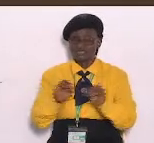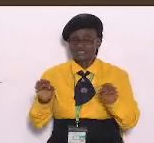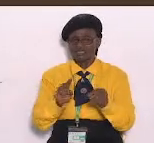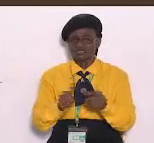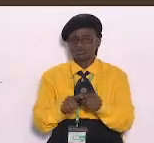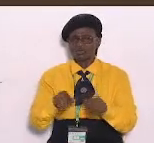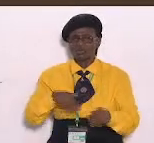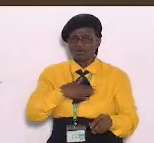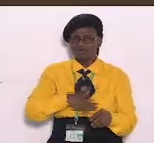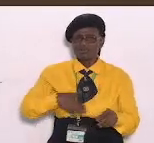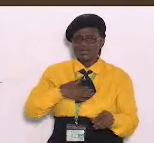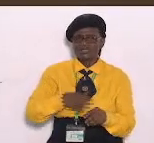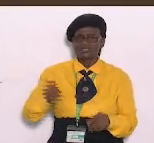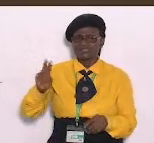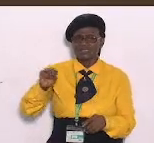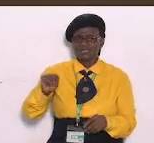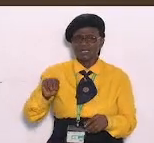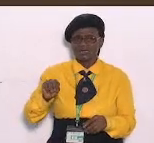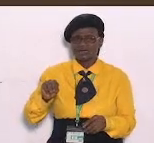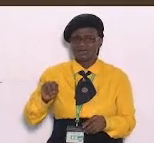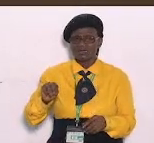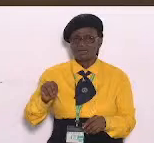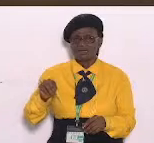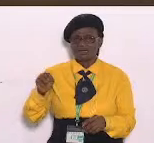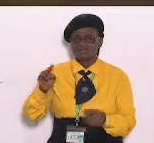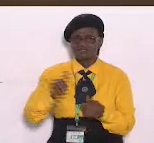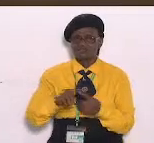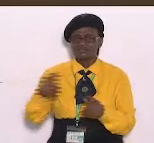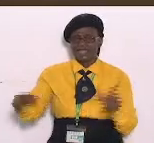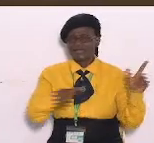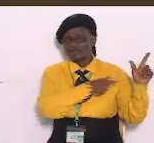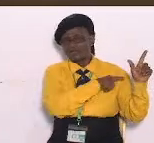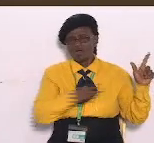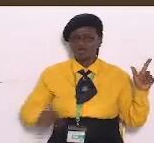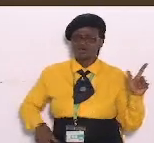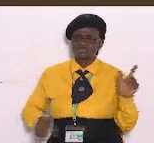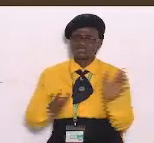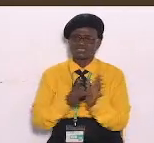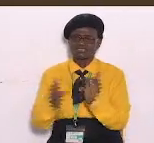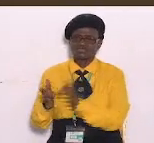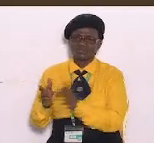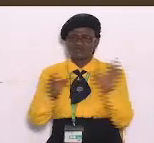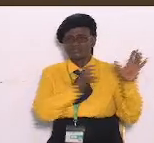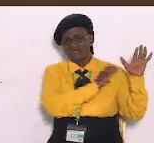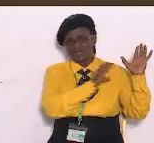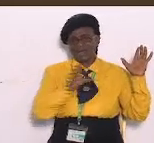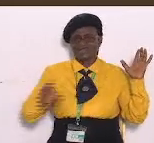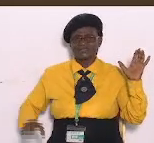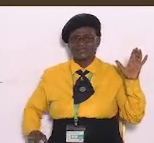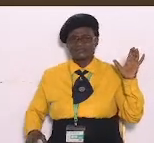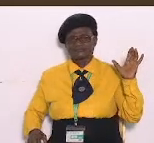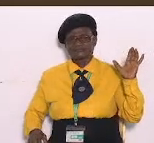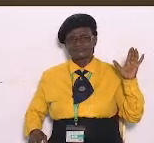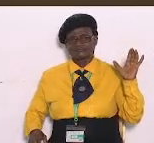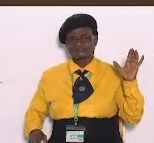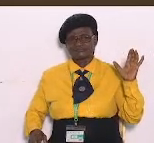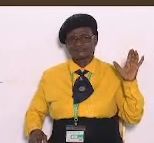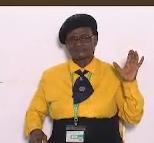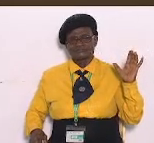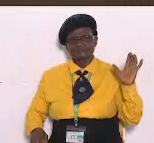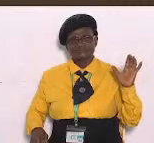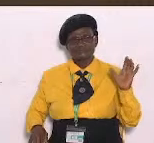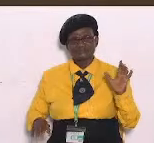l'enfer vous devez les aider vous devez les ramener vers jésuschist le